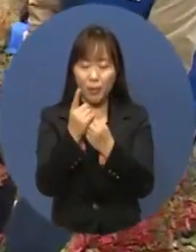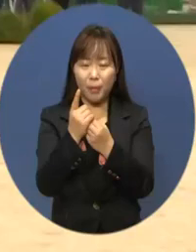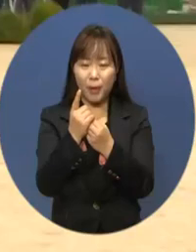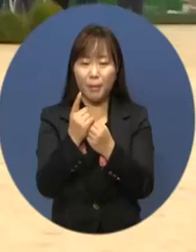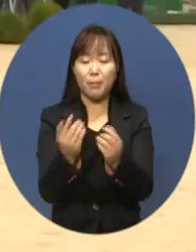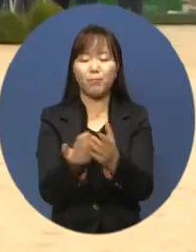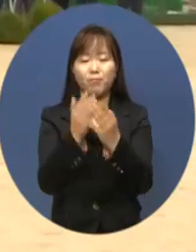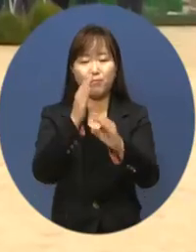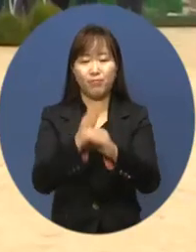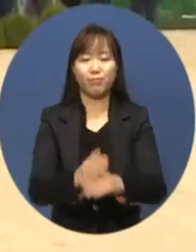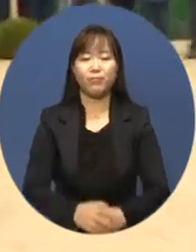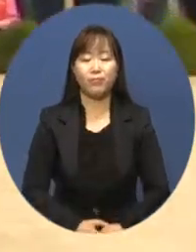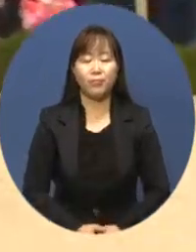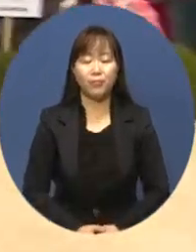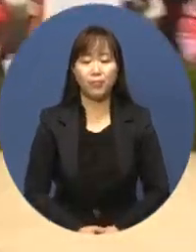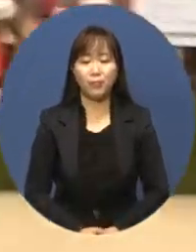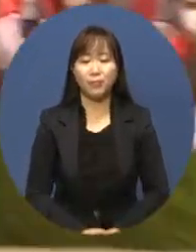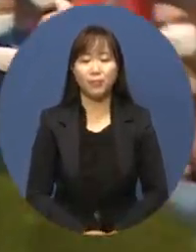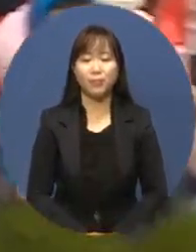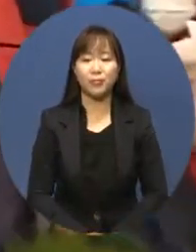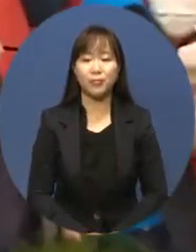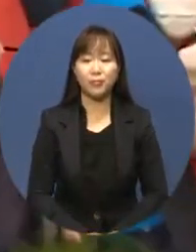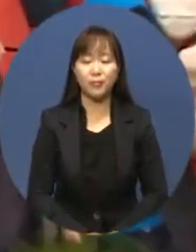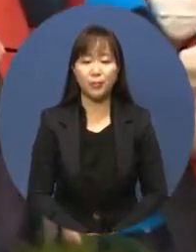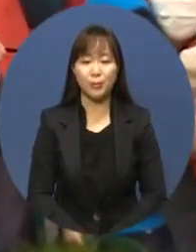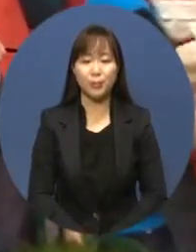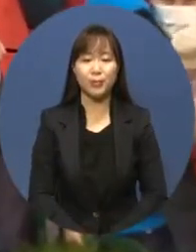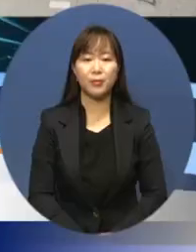있습니다. 복지TV 뉴스 정두리입니다.